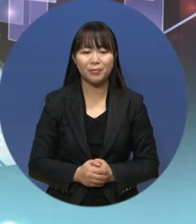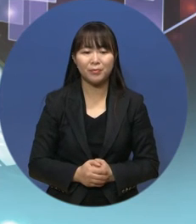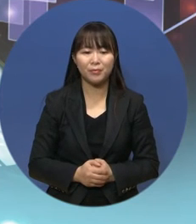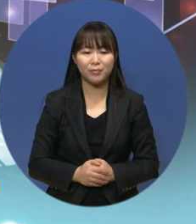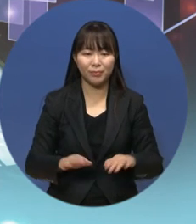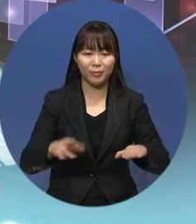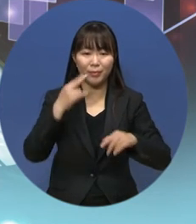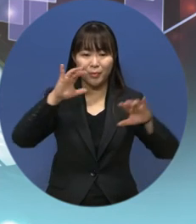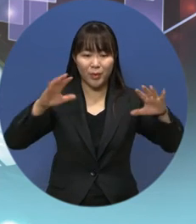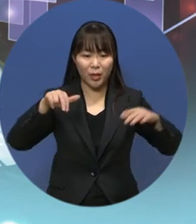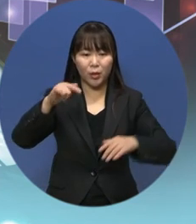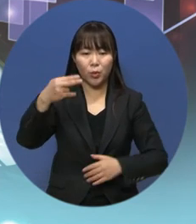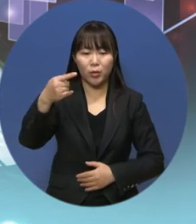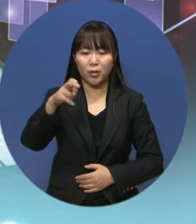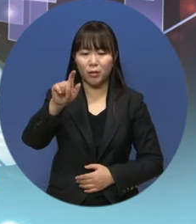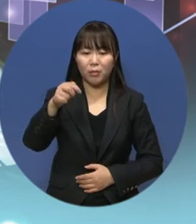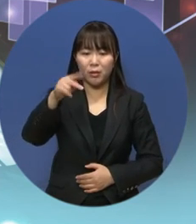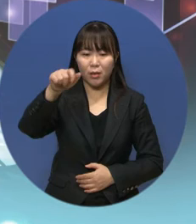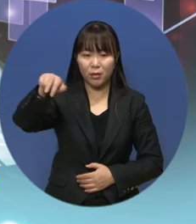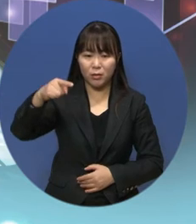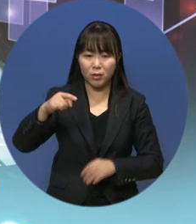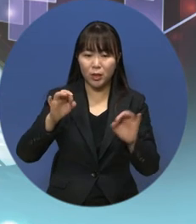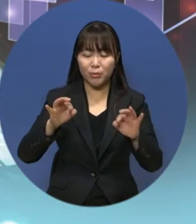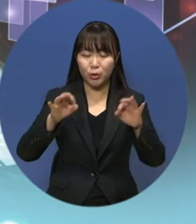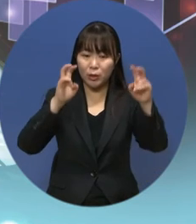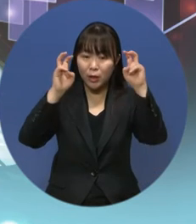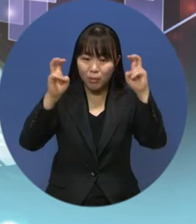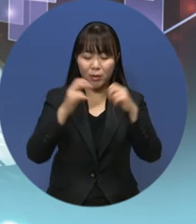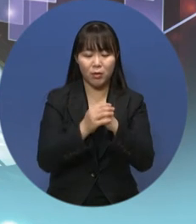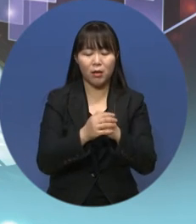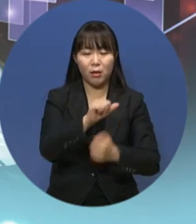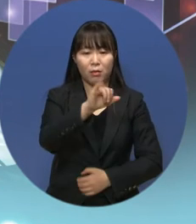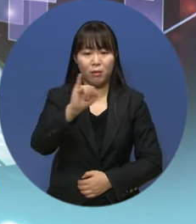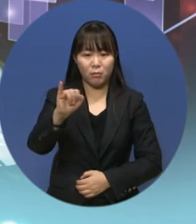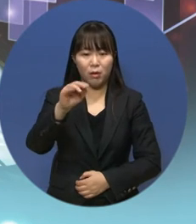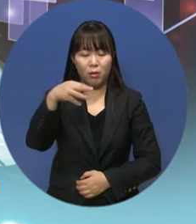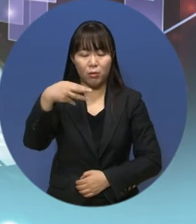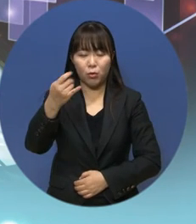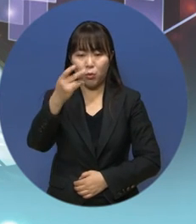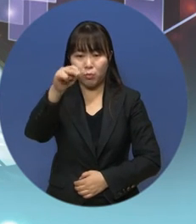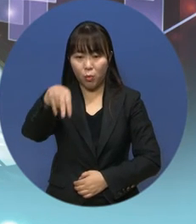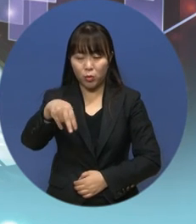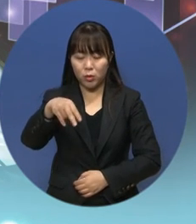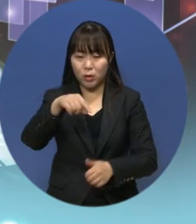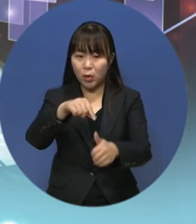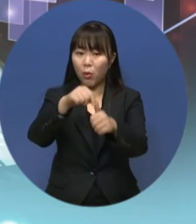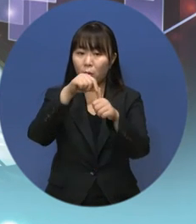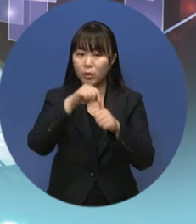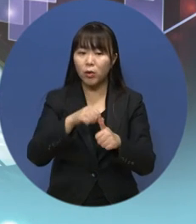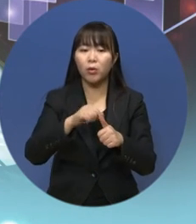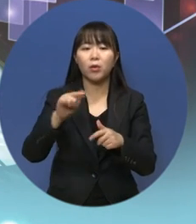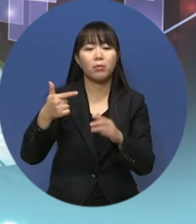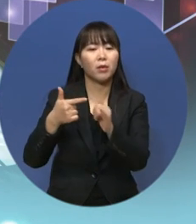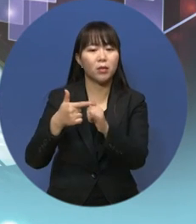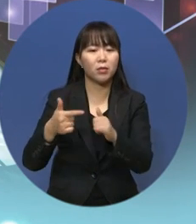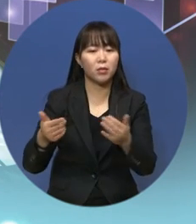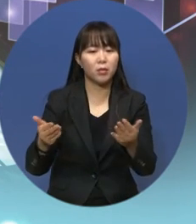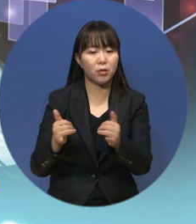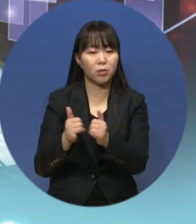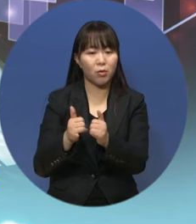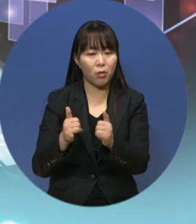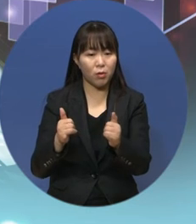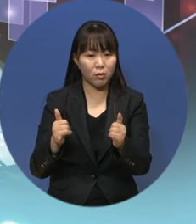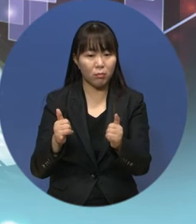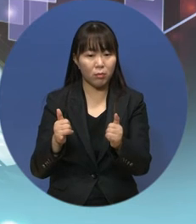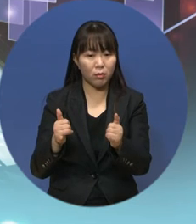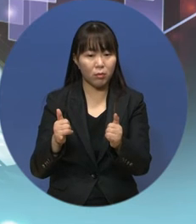지금 미국 골드만삭스의 금융 기업은 인공지능 로봇을 채용하면서 600명의 직원